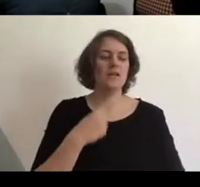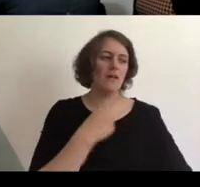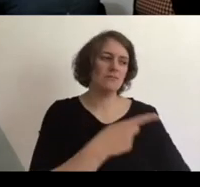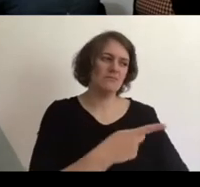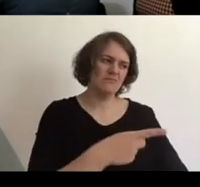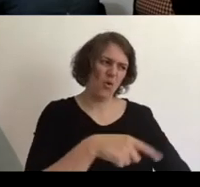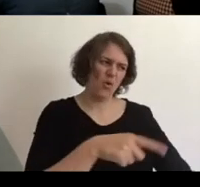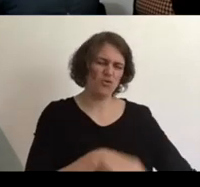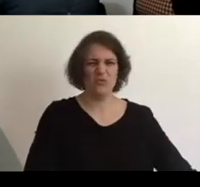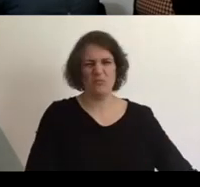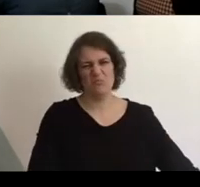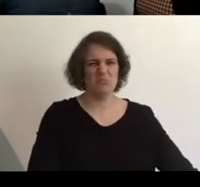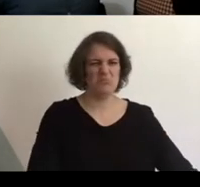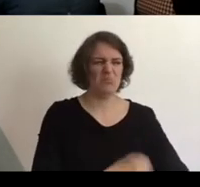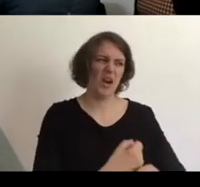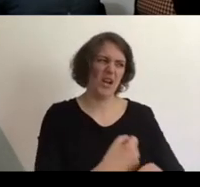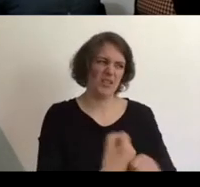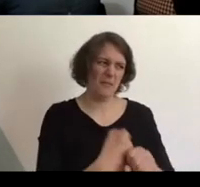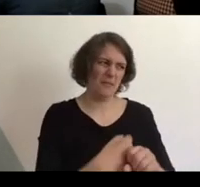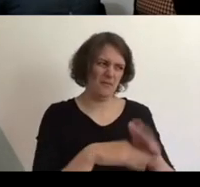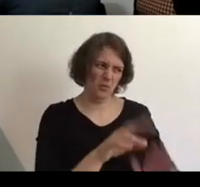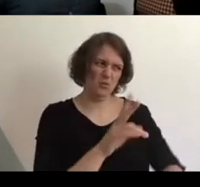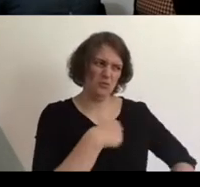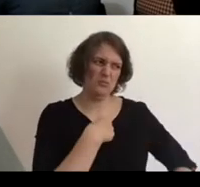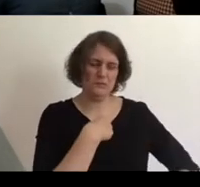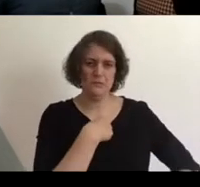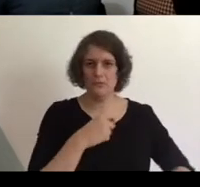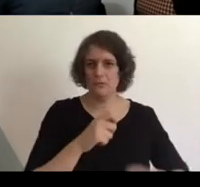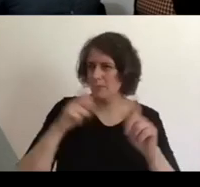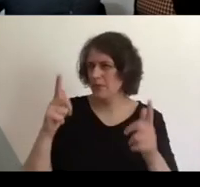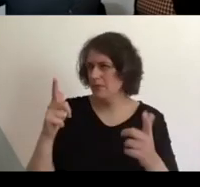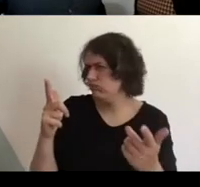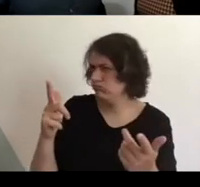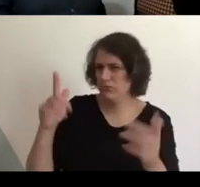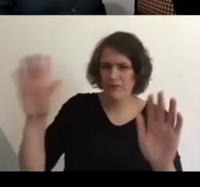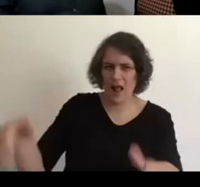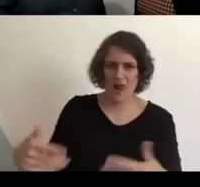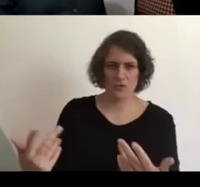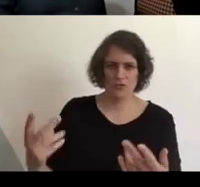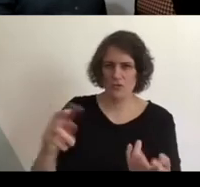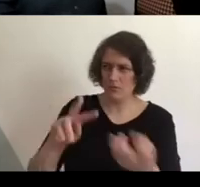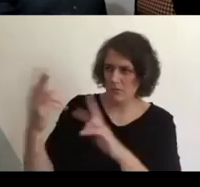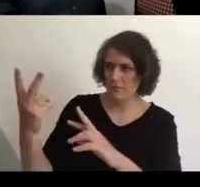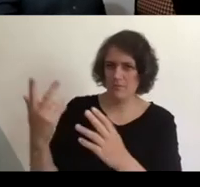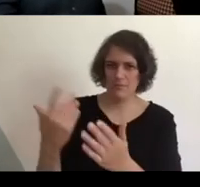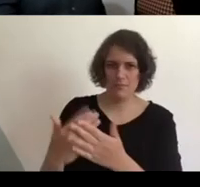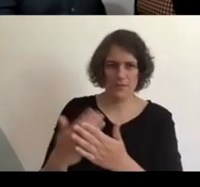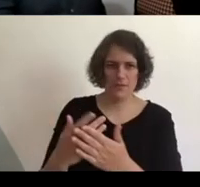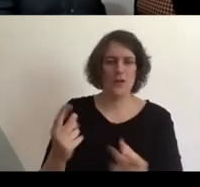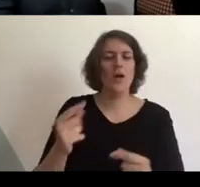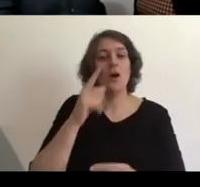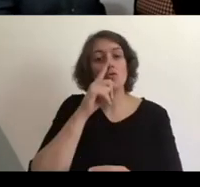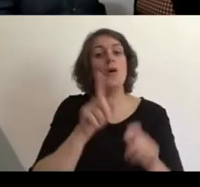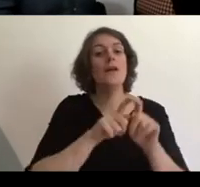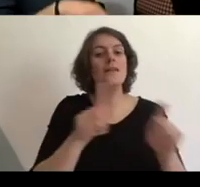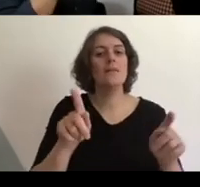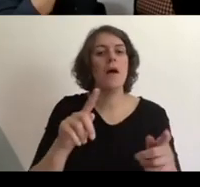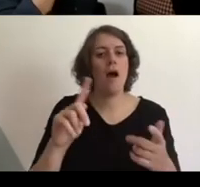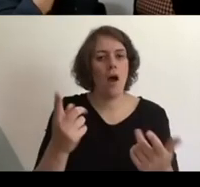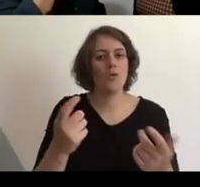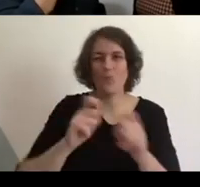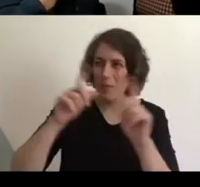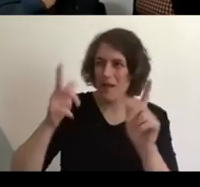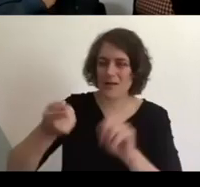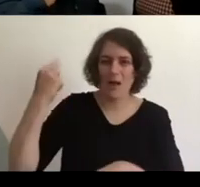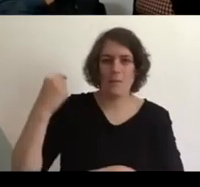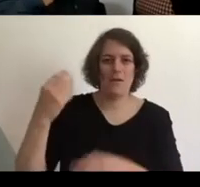können, völlig abgesprochen wird. Und davon müssen wir uns jetzt wirklich lösen. Und es ist ja nicht nur das Thema Kündigungsschutz, was da dem auch immer wieder ein Stück